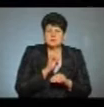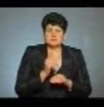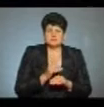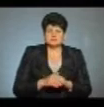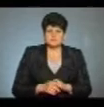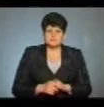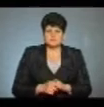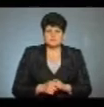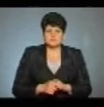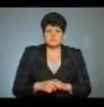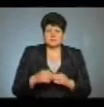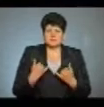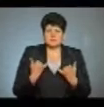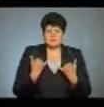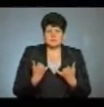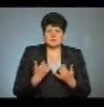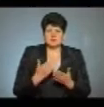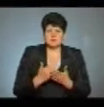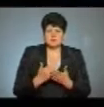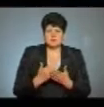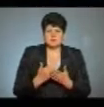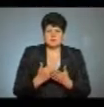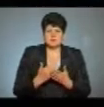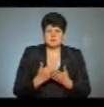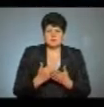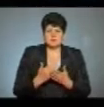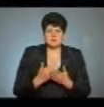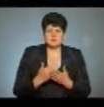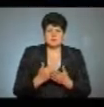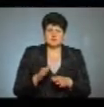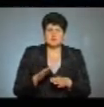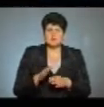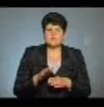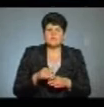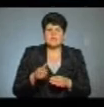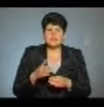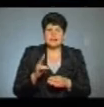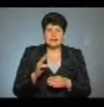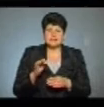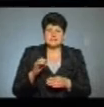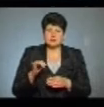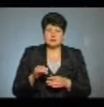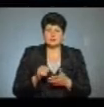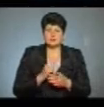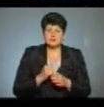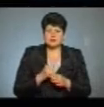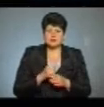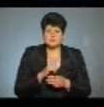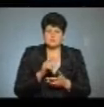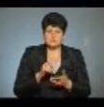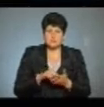них. Ми зараз знаходимося в зоні виділення двоїнових кислот, де ми працюємо з матеріалом з підозрою на